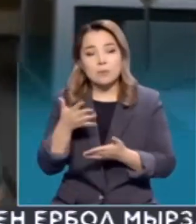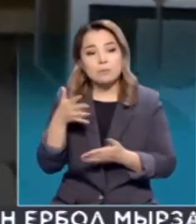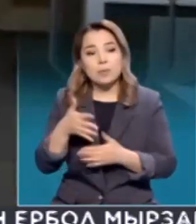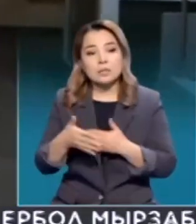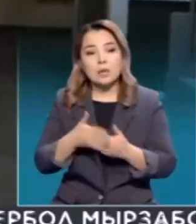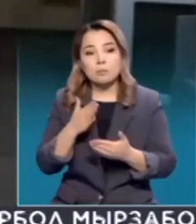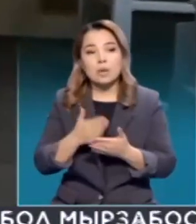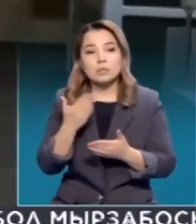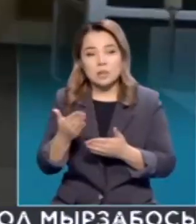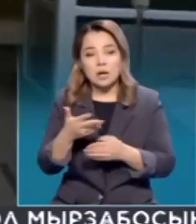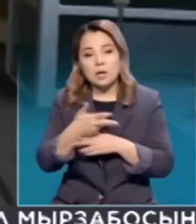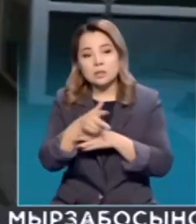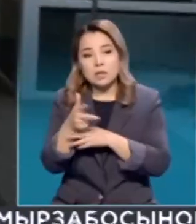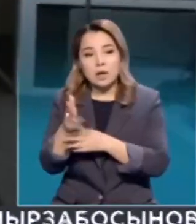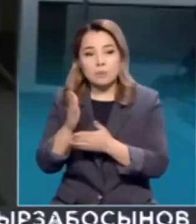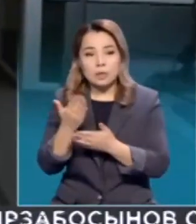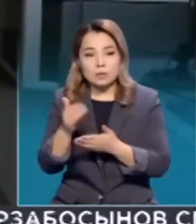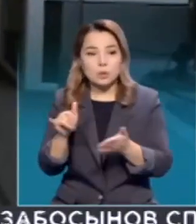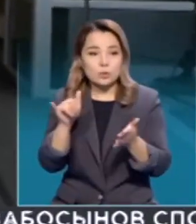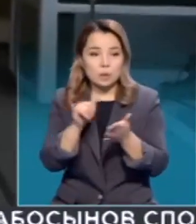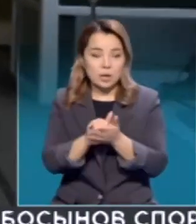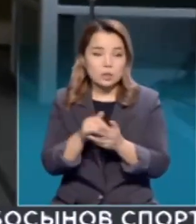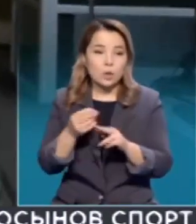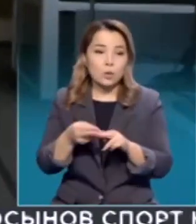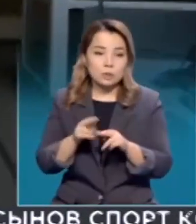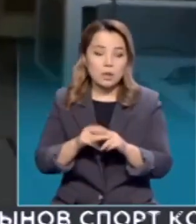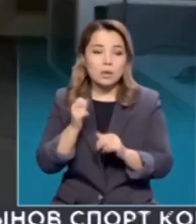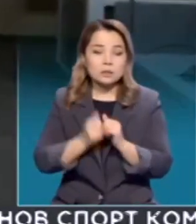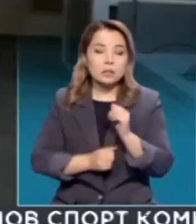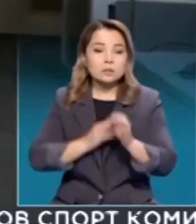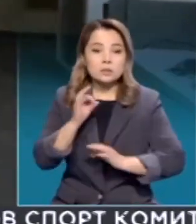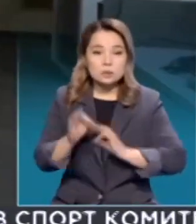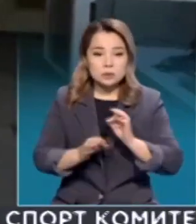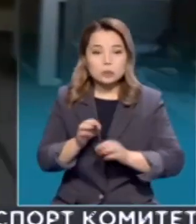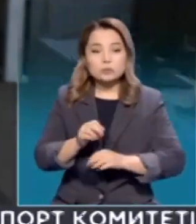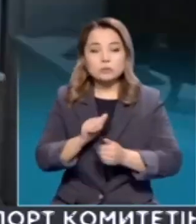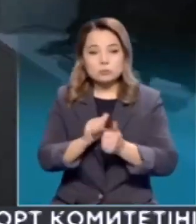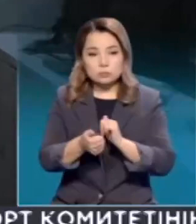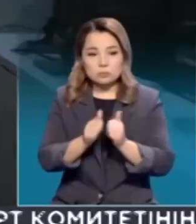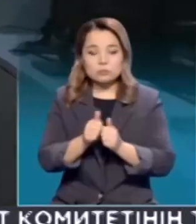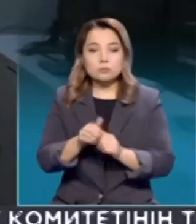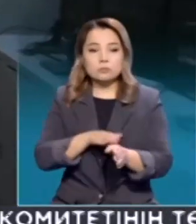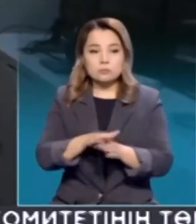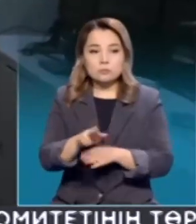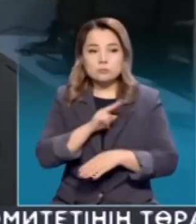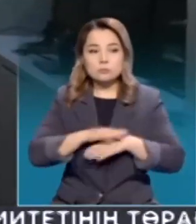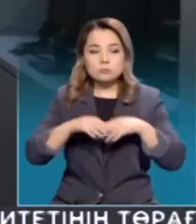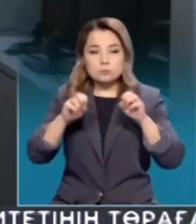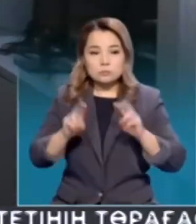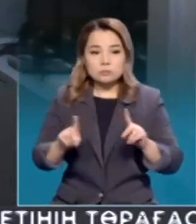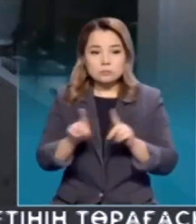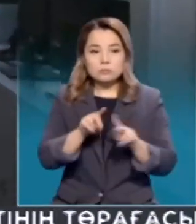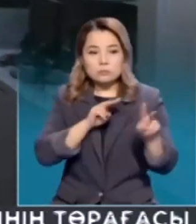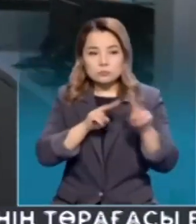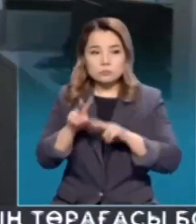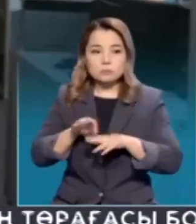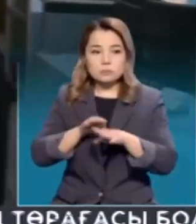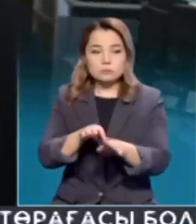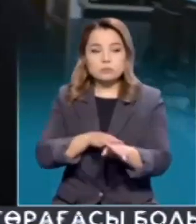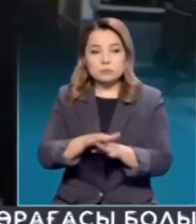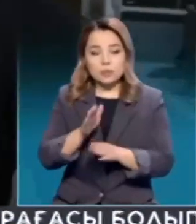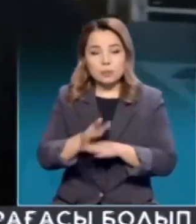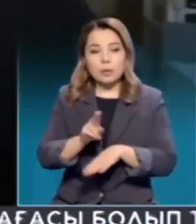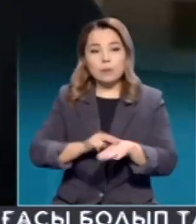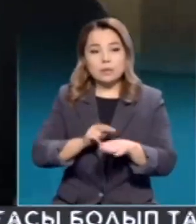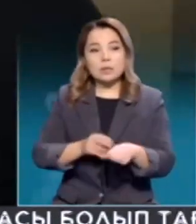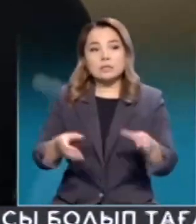мыңнан астам бейнебақылау камерасы бар. Олар күні-түні кезектесіп қызмет атқаратын мамандардың назарында. Дәл қазір менің жанымда